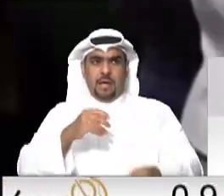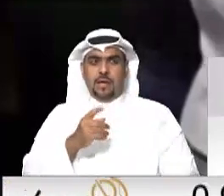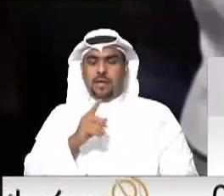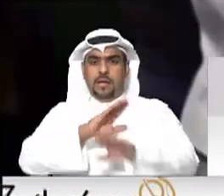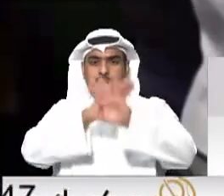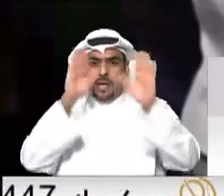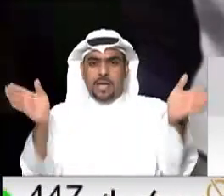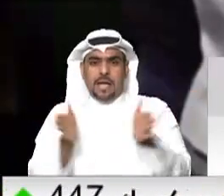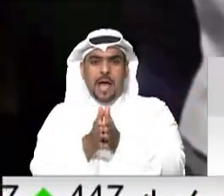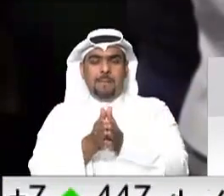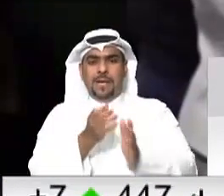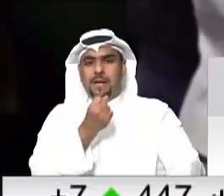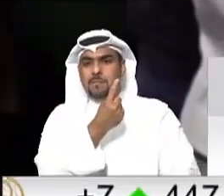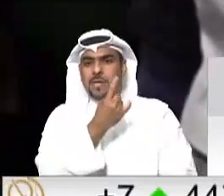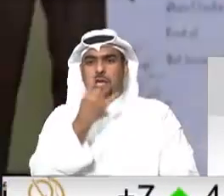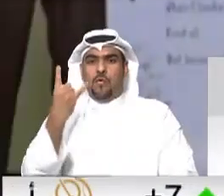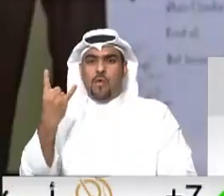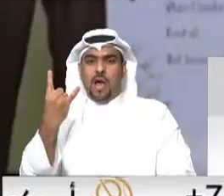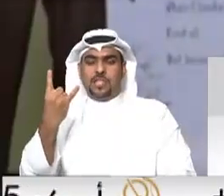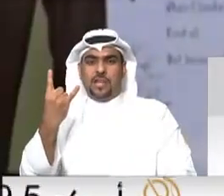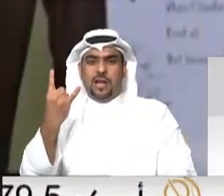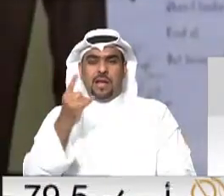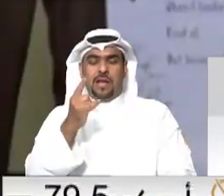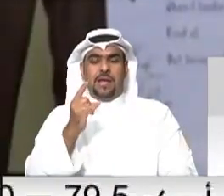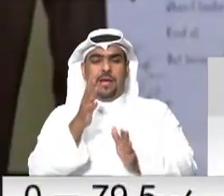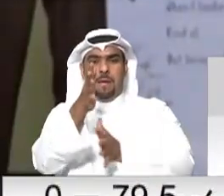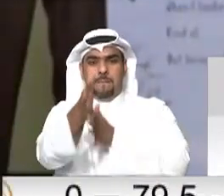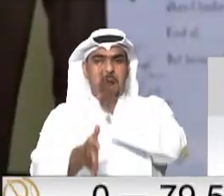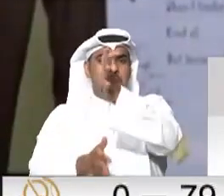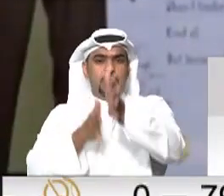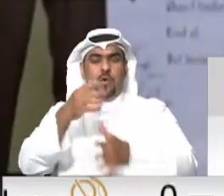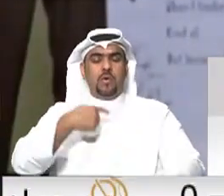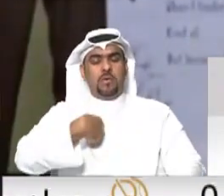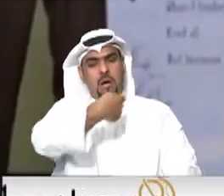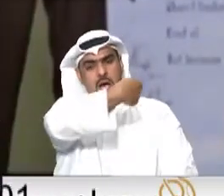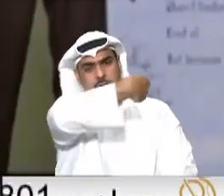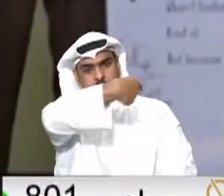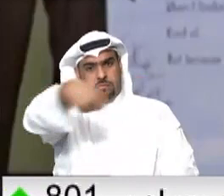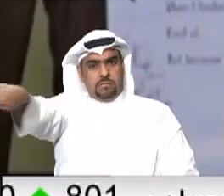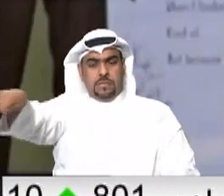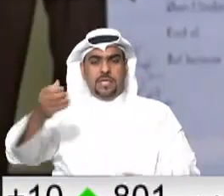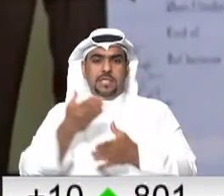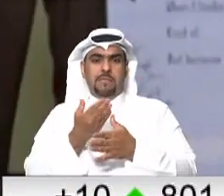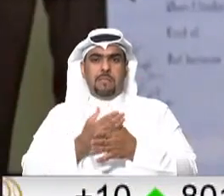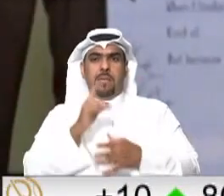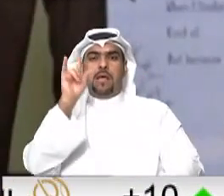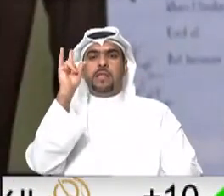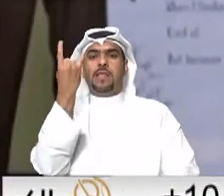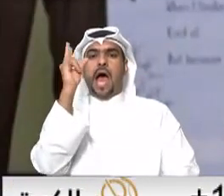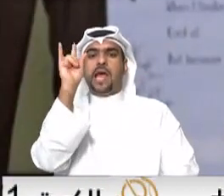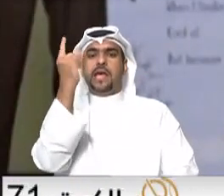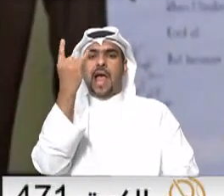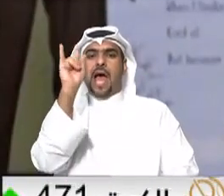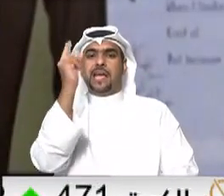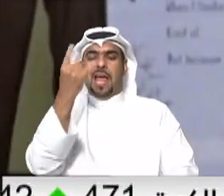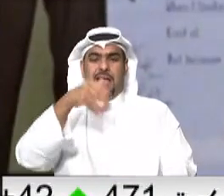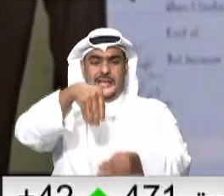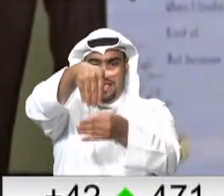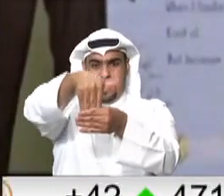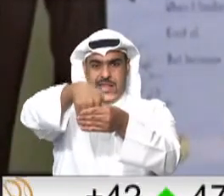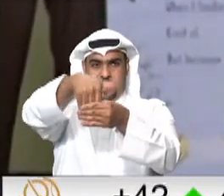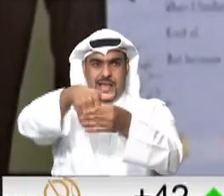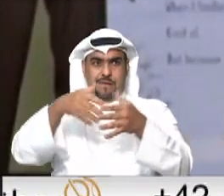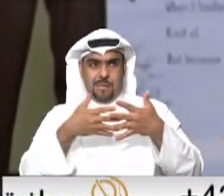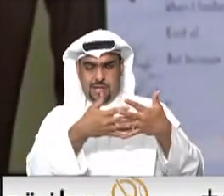ملايين دولار من خلال شن حمله اعلانات على مستوى الولايات اثبات هدف حاليا الظهور بصوره مختلفه